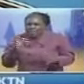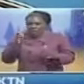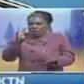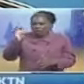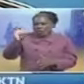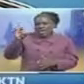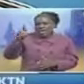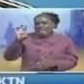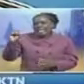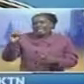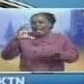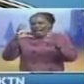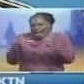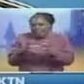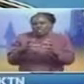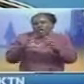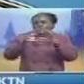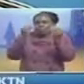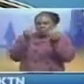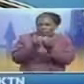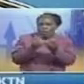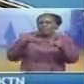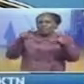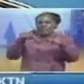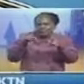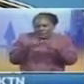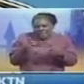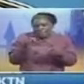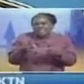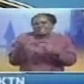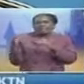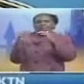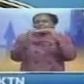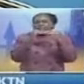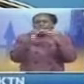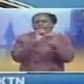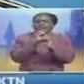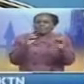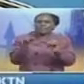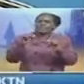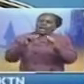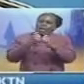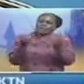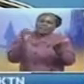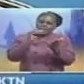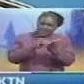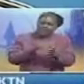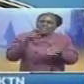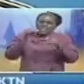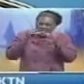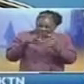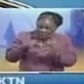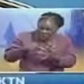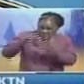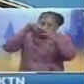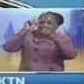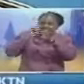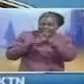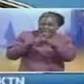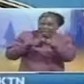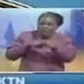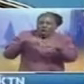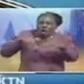refari anatupunish na ni very unfair. Nafikiri hiyo ni jambo ambalo alifai kufanyika hasa wakati huu ambayo ligi inaenda